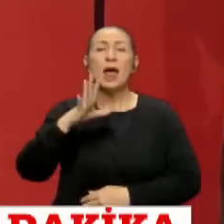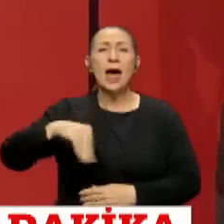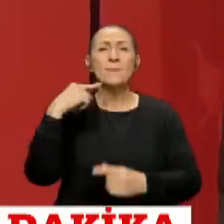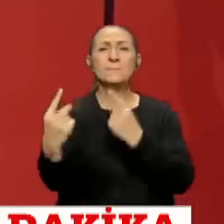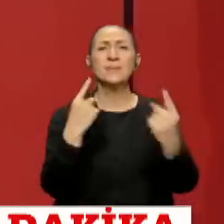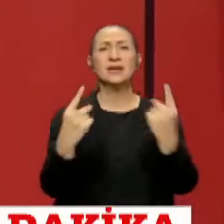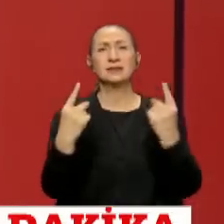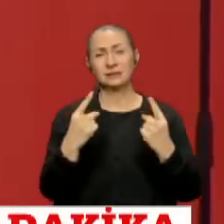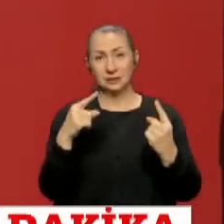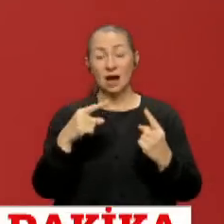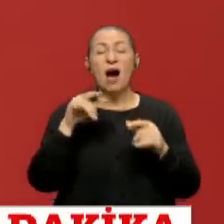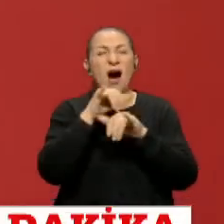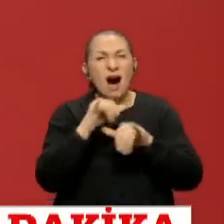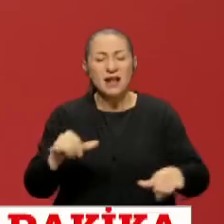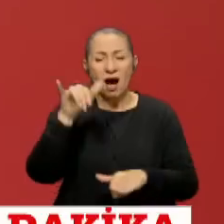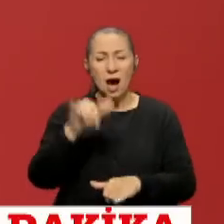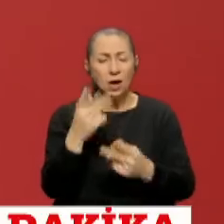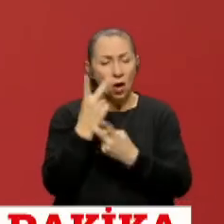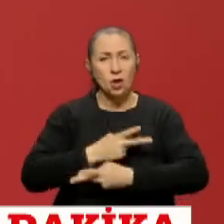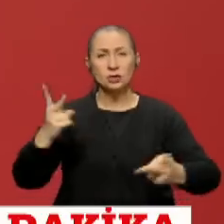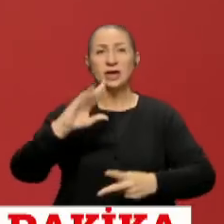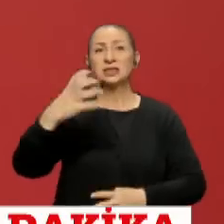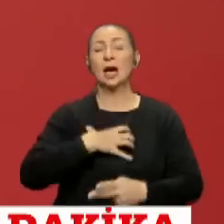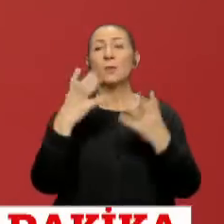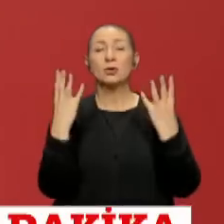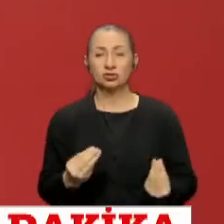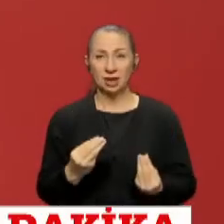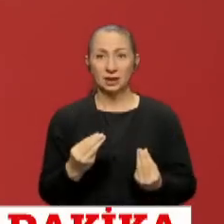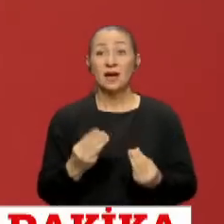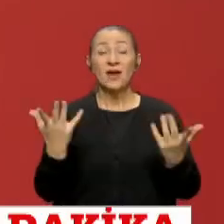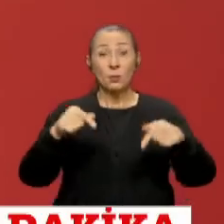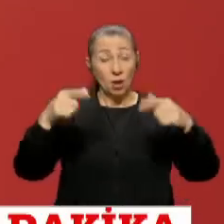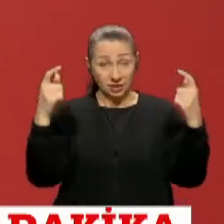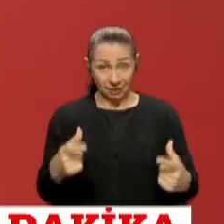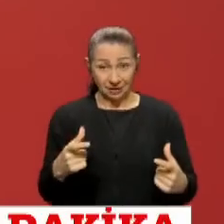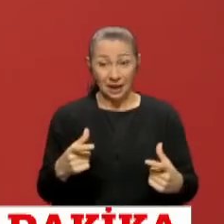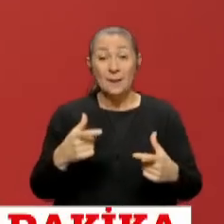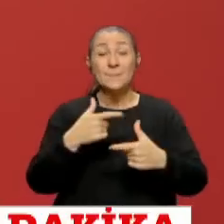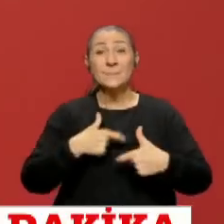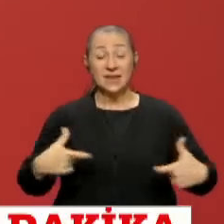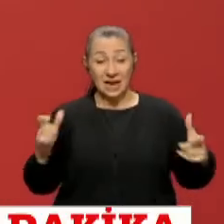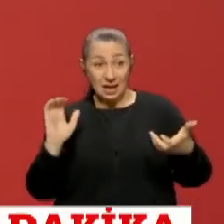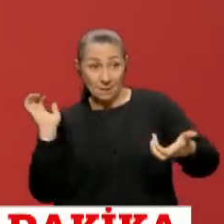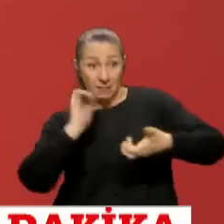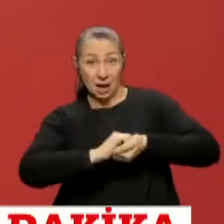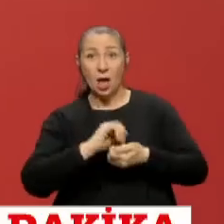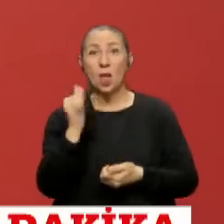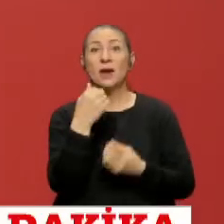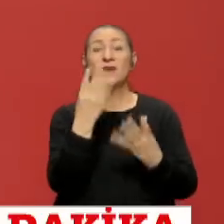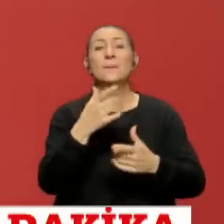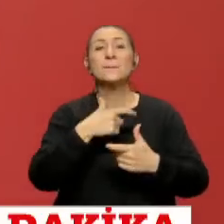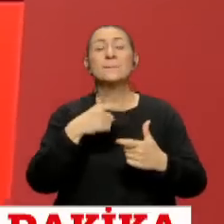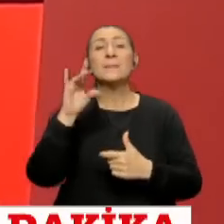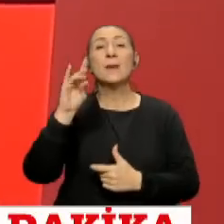bir vatandaşı aynı hak ve özgürlüklere sahip olacak. Ve buradan milli birliğe önem veren